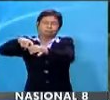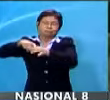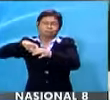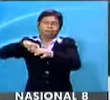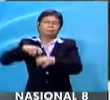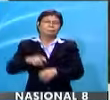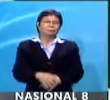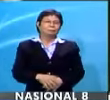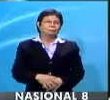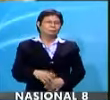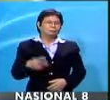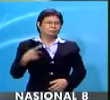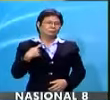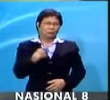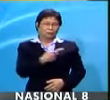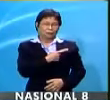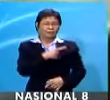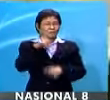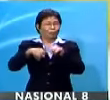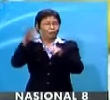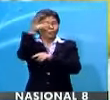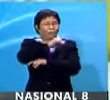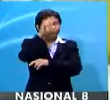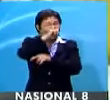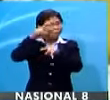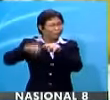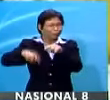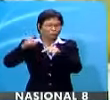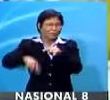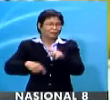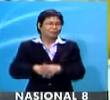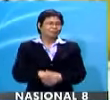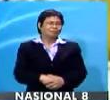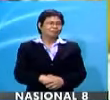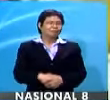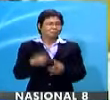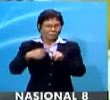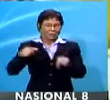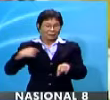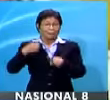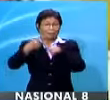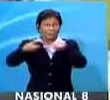Malaysia takleh lepaskanitu saja